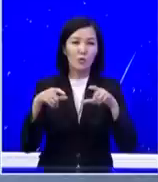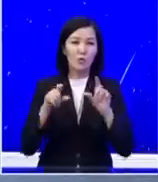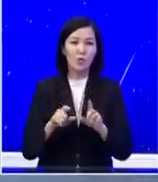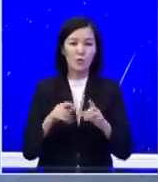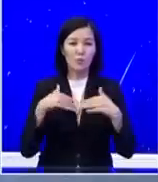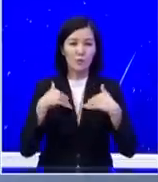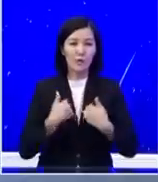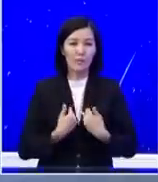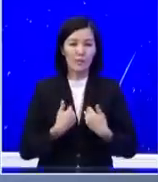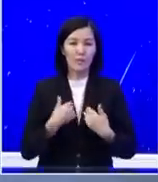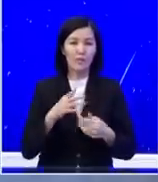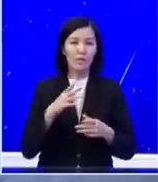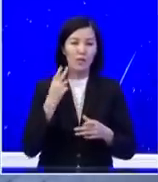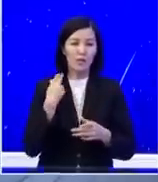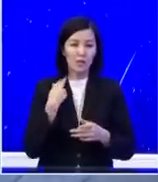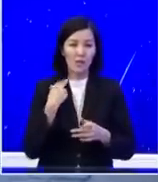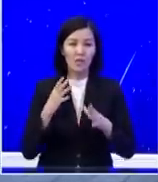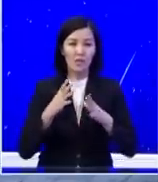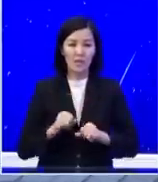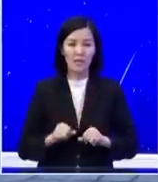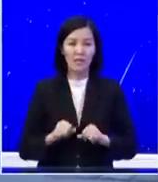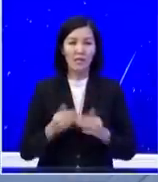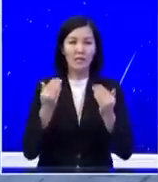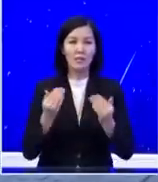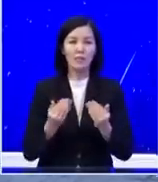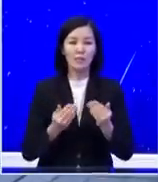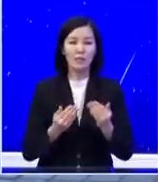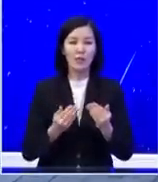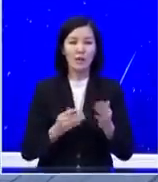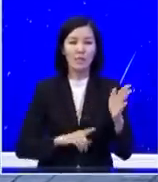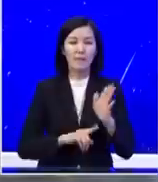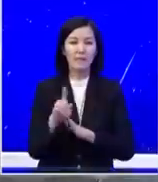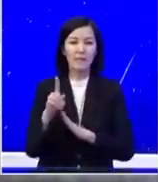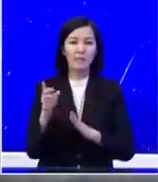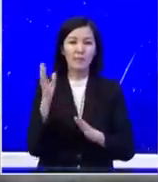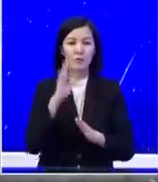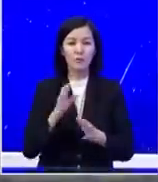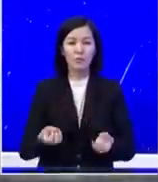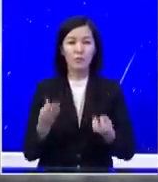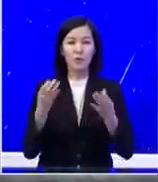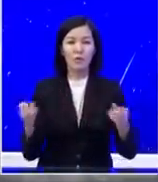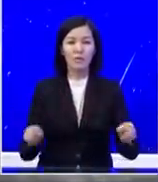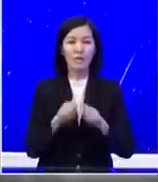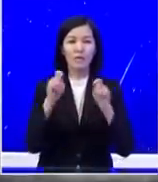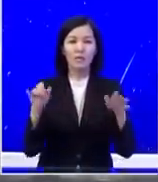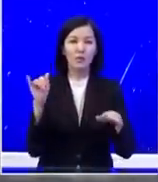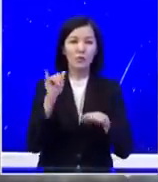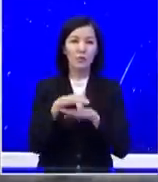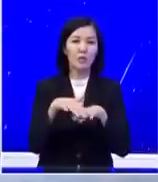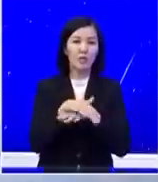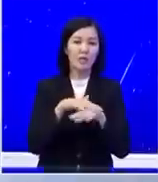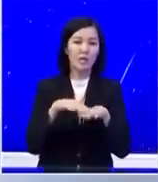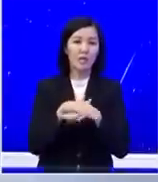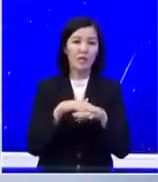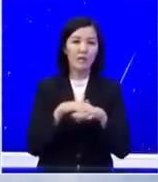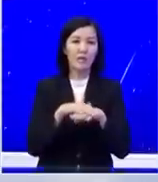Жетісудің орталығындағы барлық субұрқақтарын іске қосты. Енді қала тұрғындары мен қонақтары қаланың